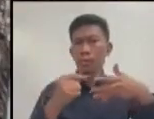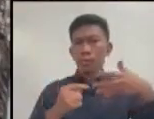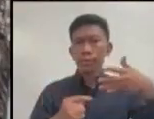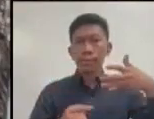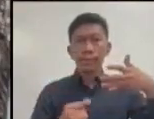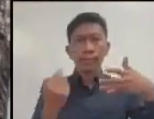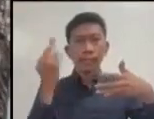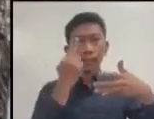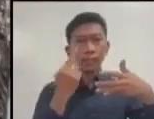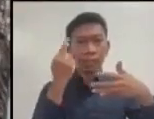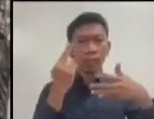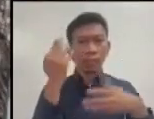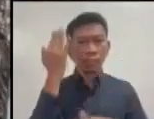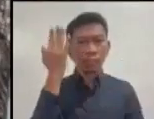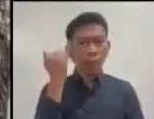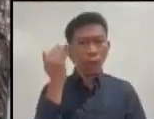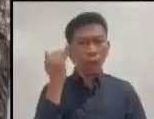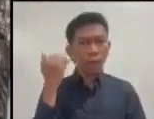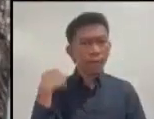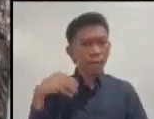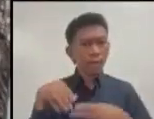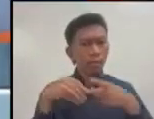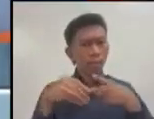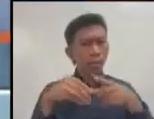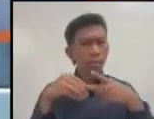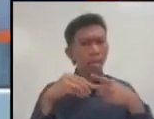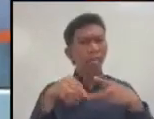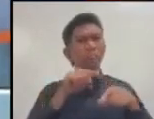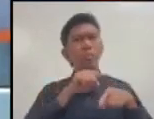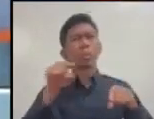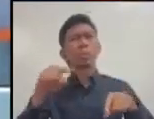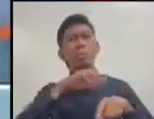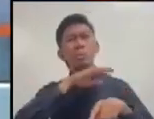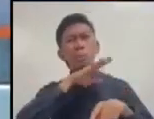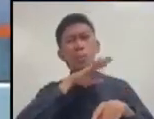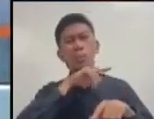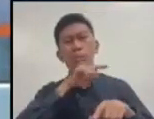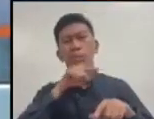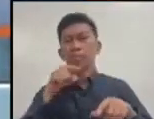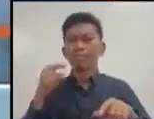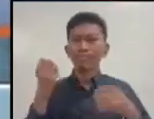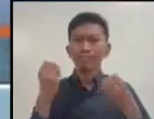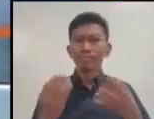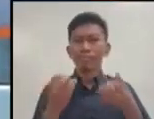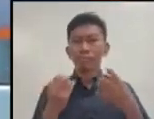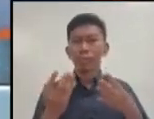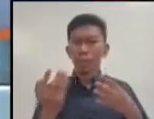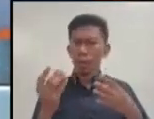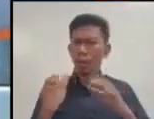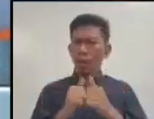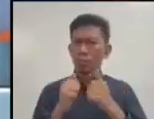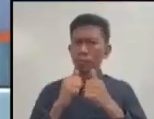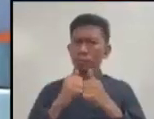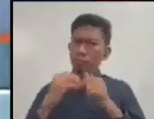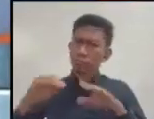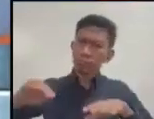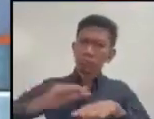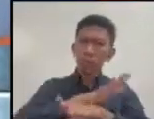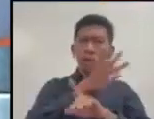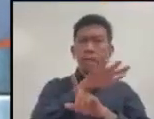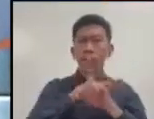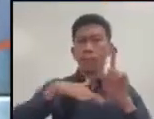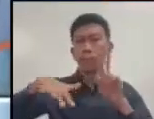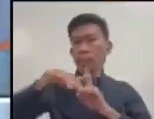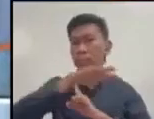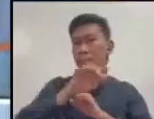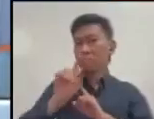mga dahilan ng plastic pollution dito sa bansa? At paano po ito direktang nakakaapekto sa ating kalikasan?